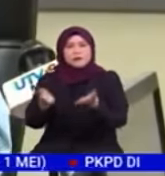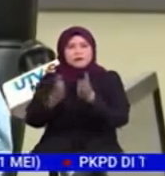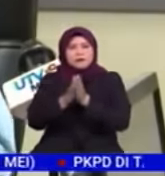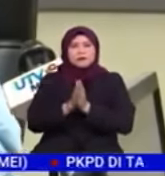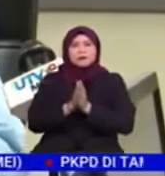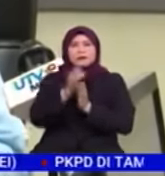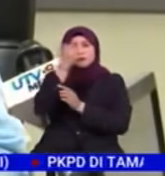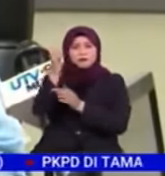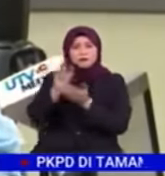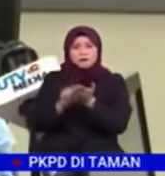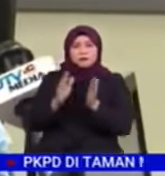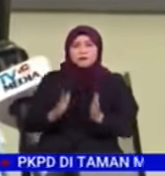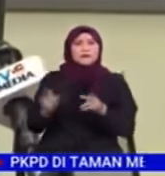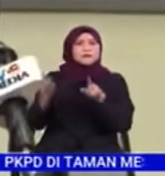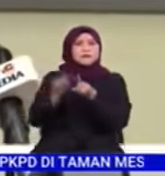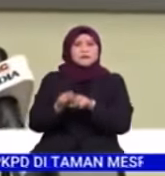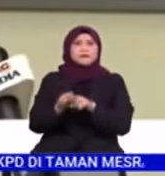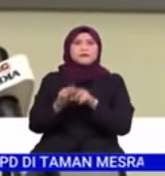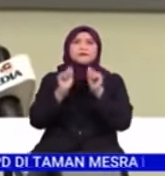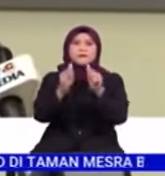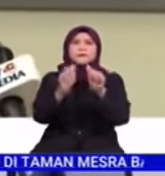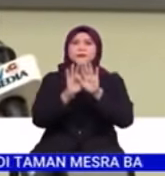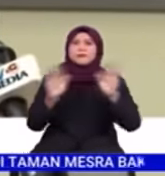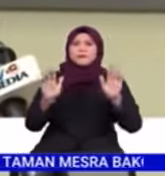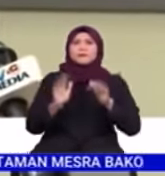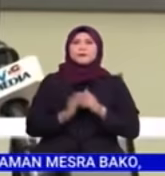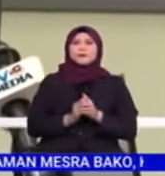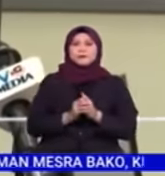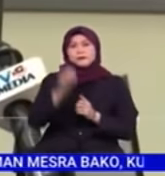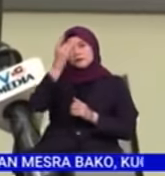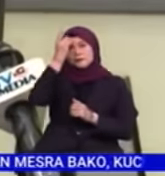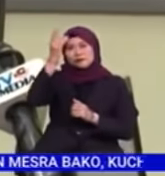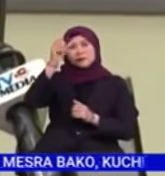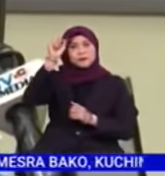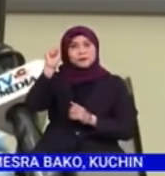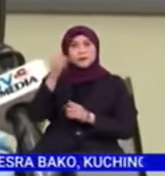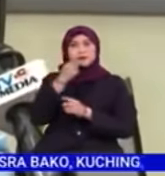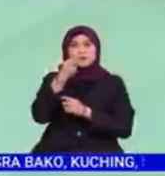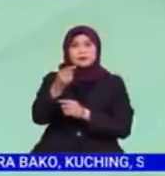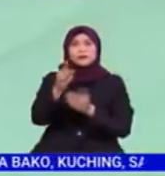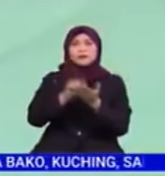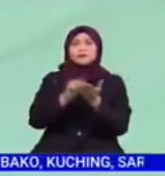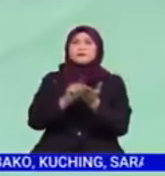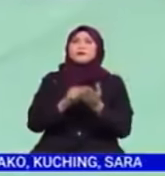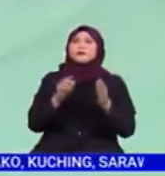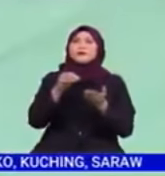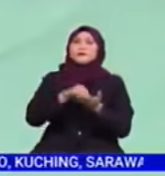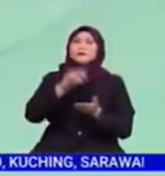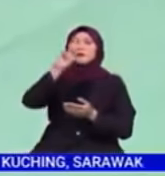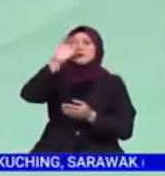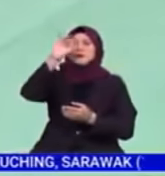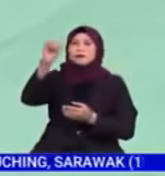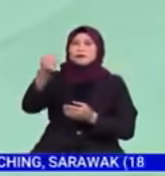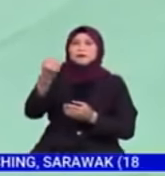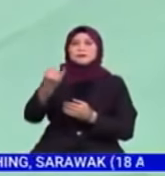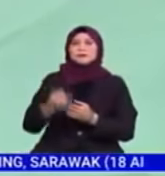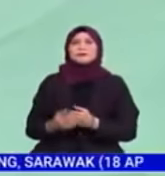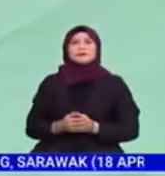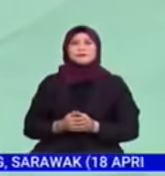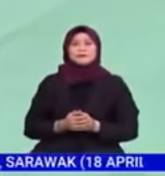tadi kita media juga front lines data Saefudin berkata demikian dalam sidang menjadi Putrajaya